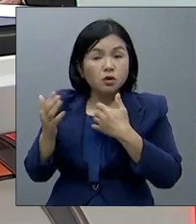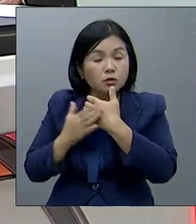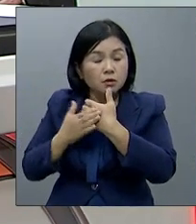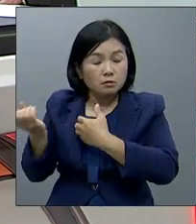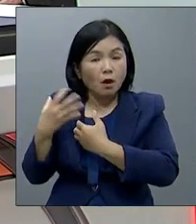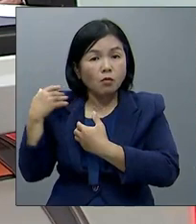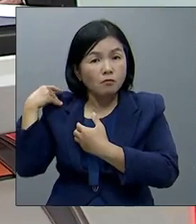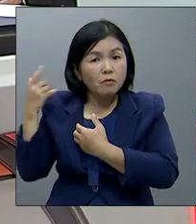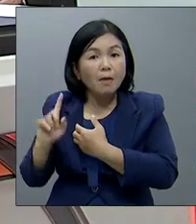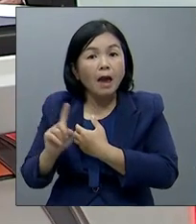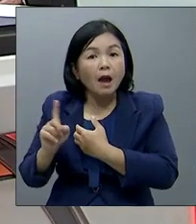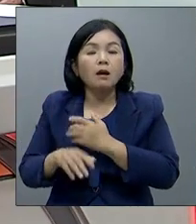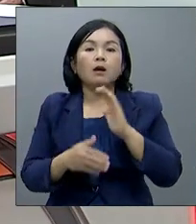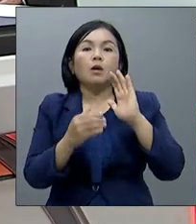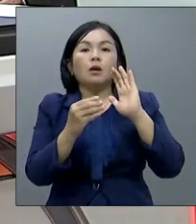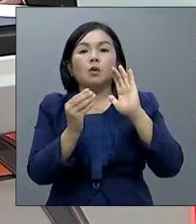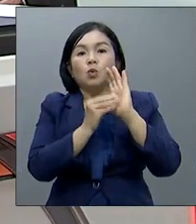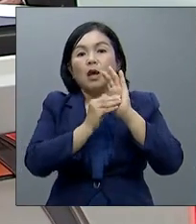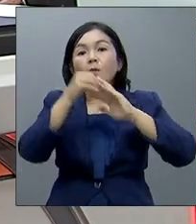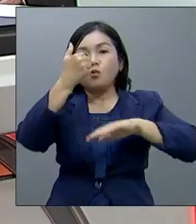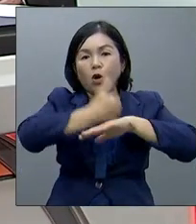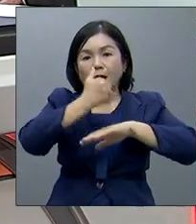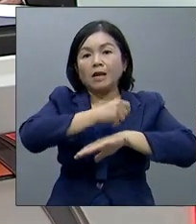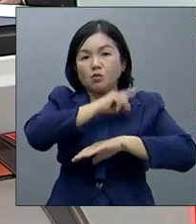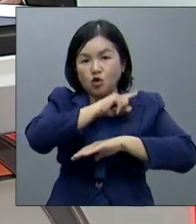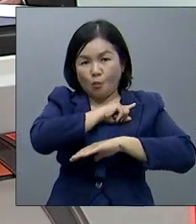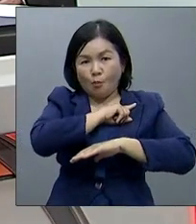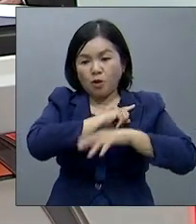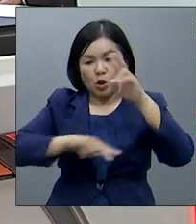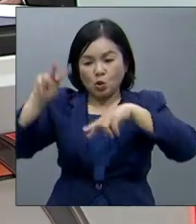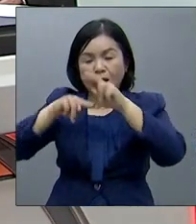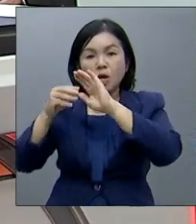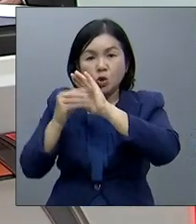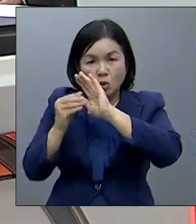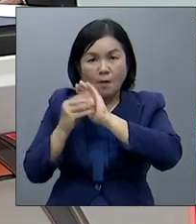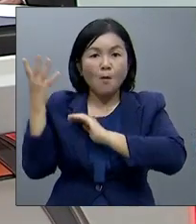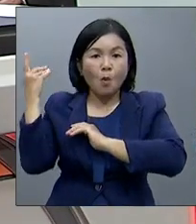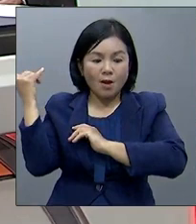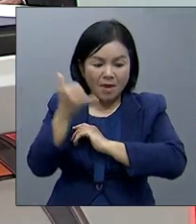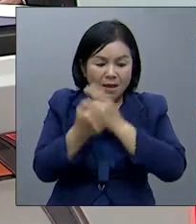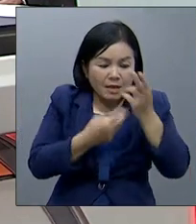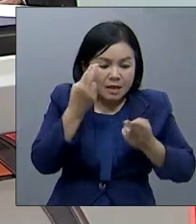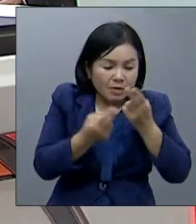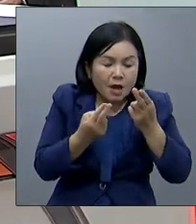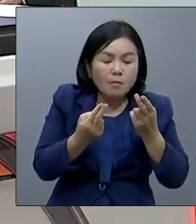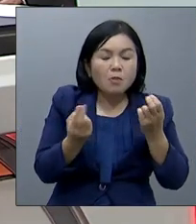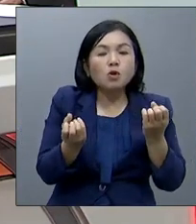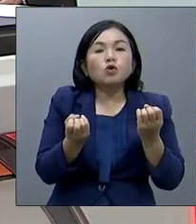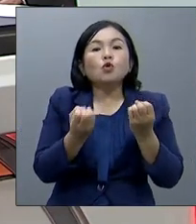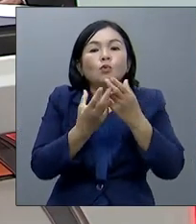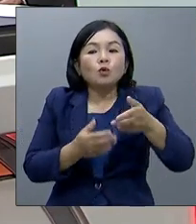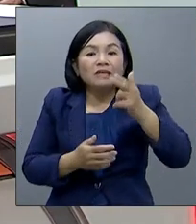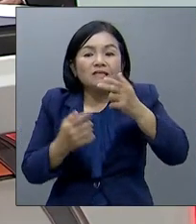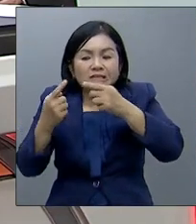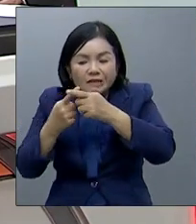ผู้ว่าราชการกรุงเทพมหานครที่เป็นพื้นที่เกิดเหตุแล้วเมื่อวานก็ได้ไปเยี่ยมผู้บาดเจ็บที่โรงพยาบาลด้วยนะคะก็บอกว่าตอนนี้เนี่ยเ